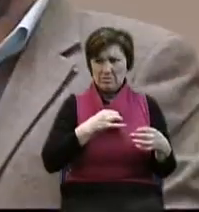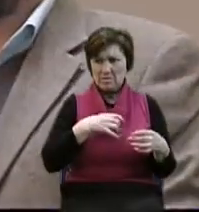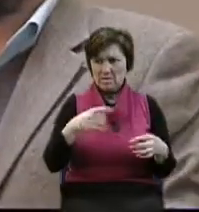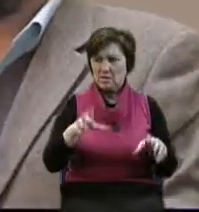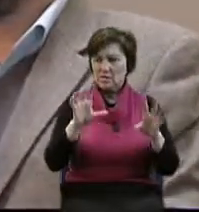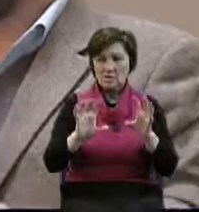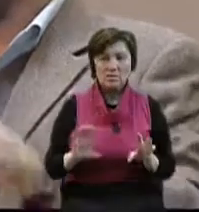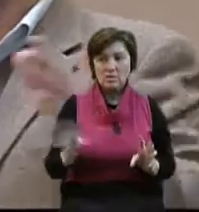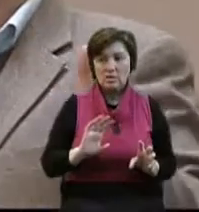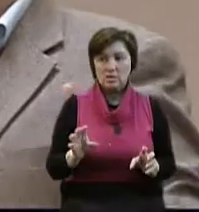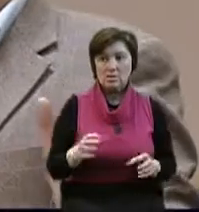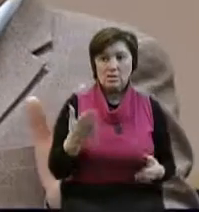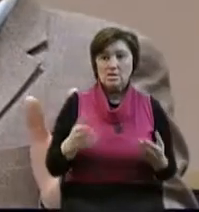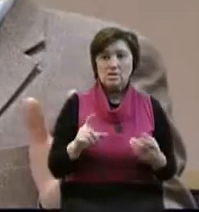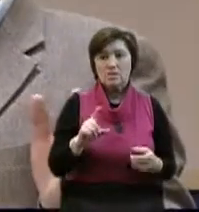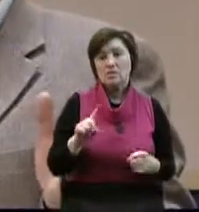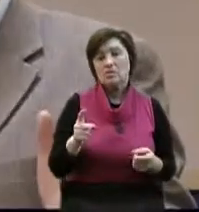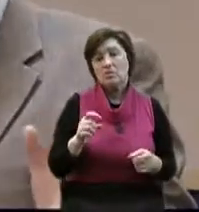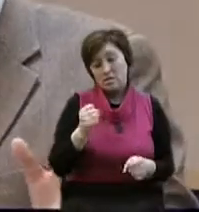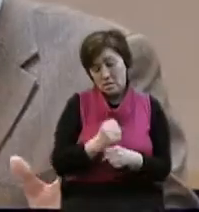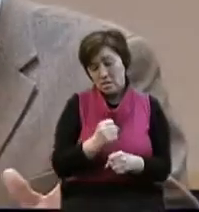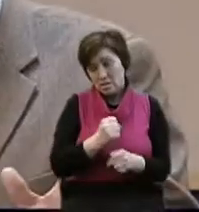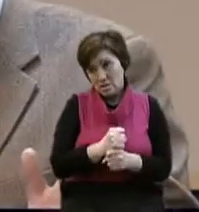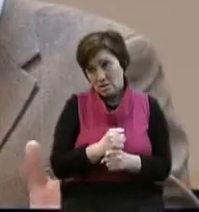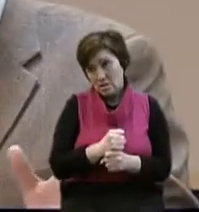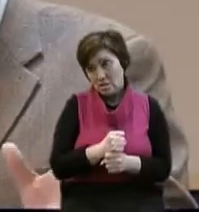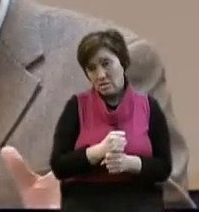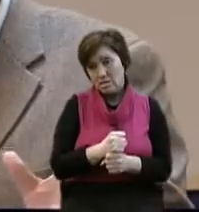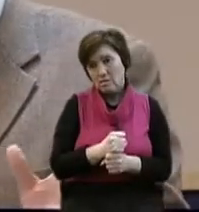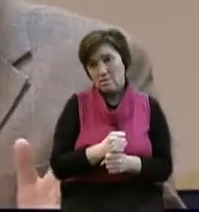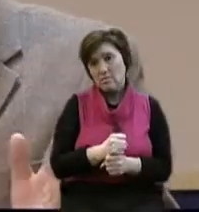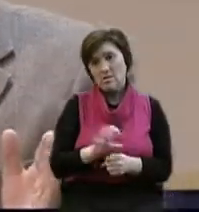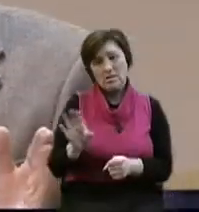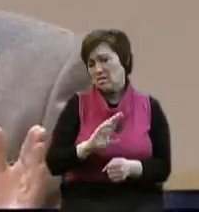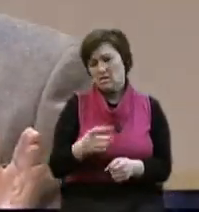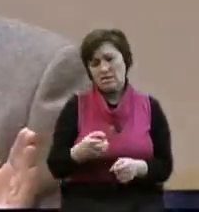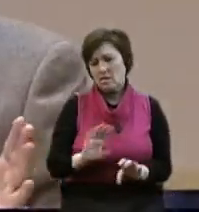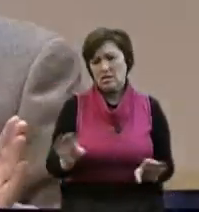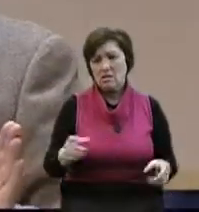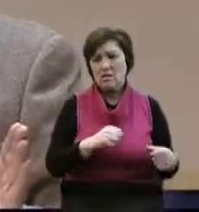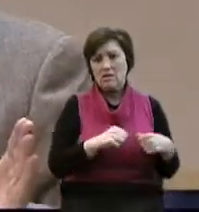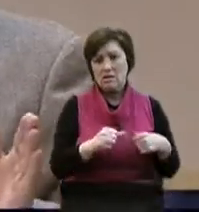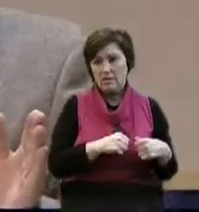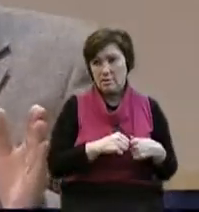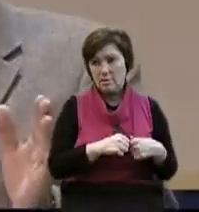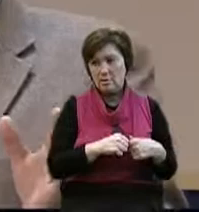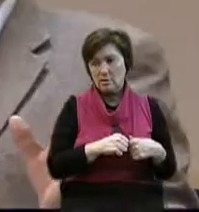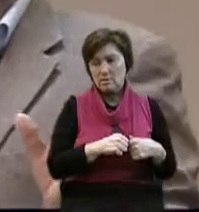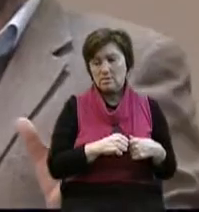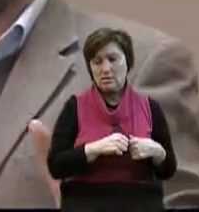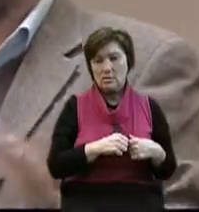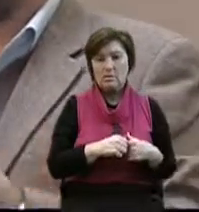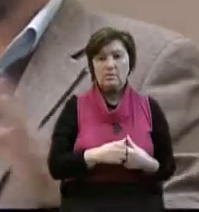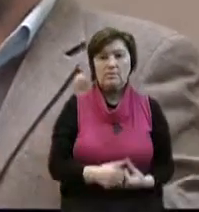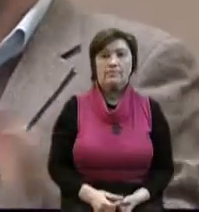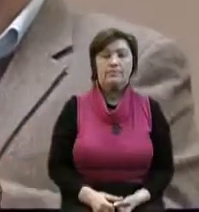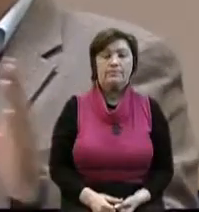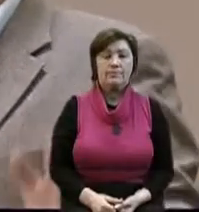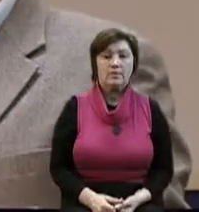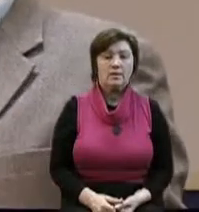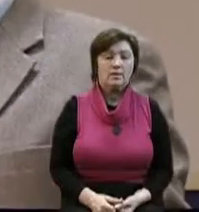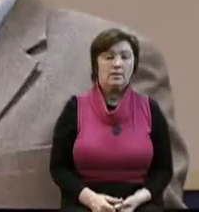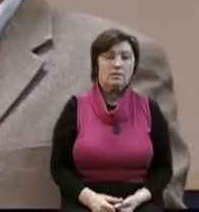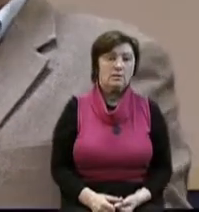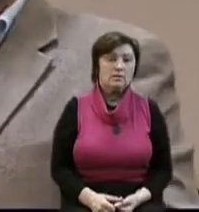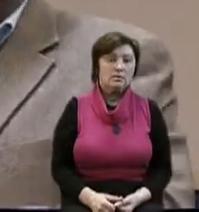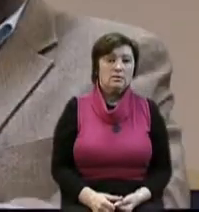субботу, он не согрешит. Мы не видим, что это будет грехом, исходя из того, что мы читаем в Новом Завете. Кто различает для